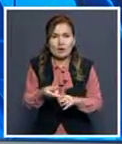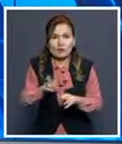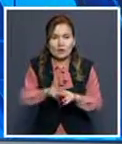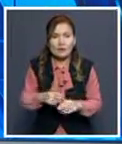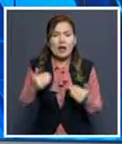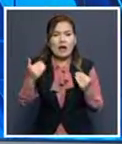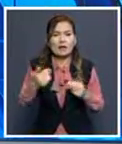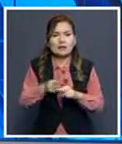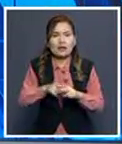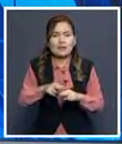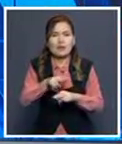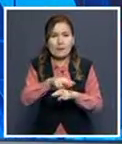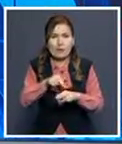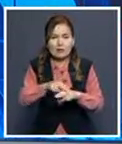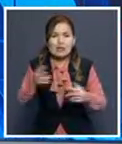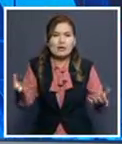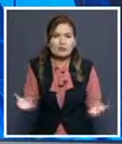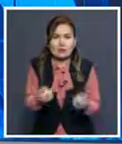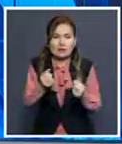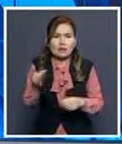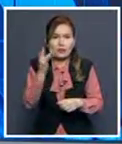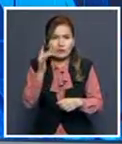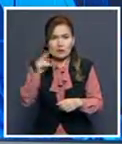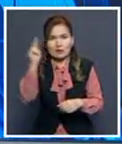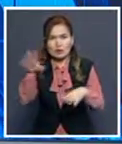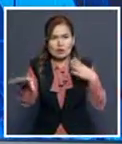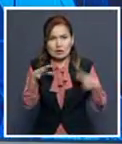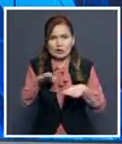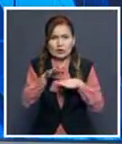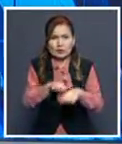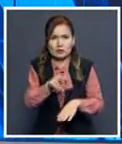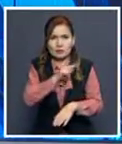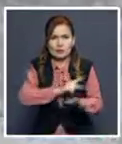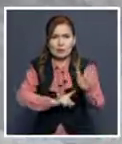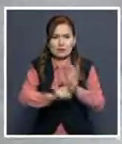Осыған орай төтенше жағдайлар қызметкерлері арнайы жаттығу жұмыстарын өткізіп жатыр.